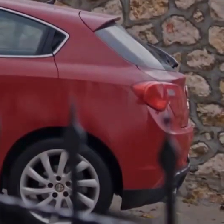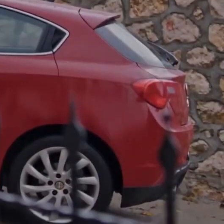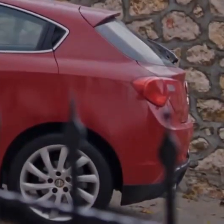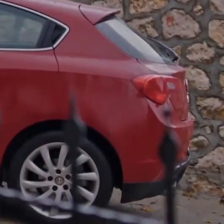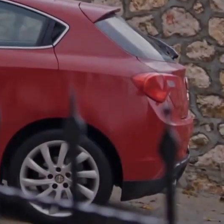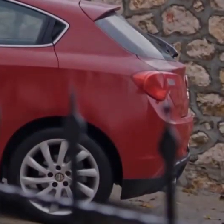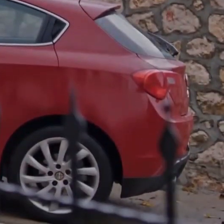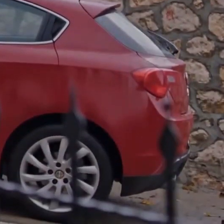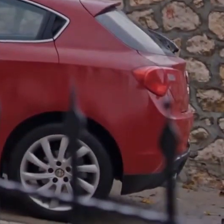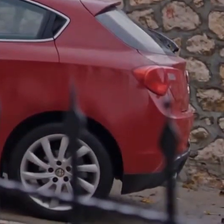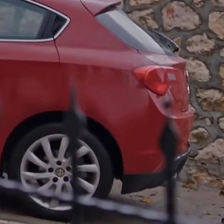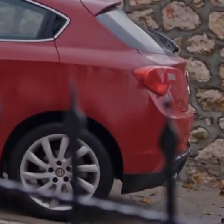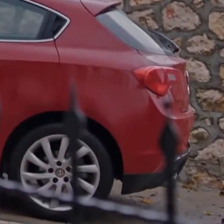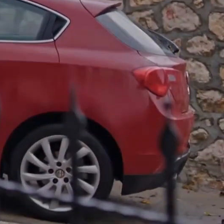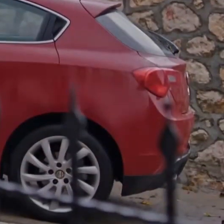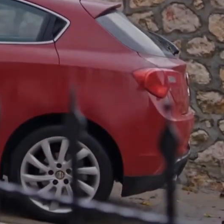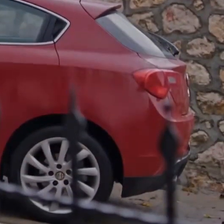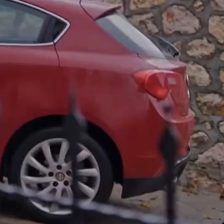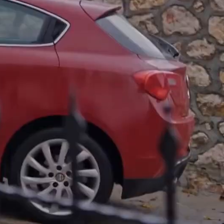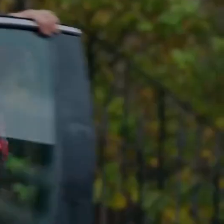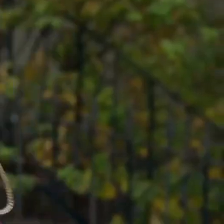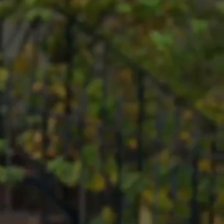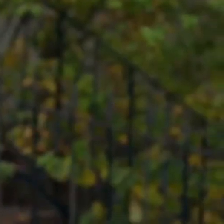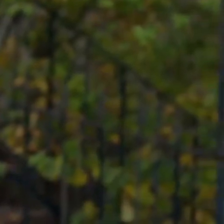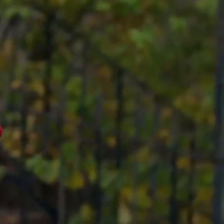yürümek gerekli. Alev aceleci koşturuyor.